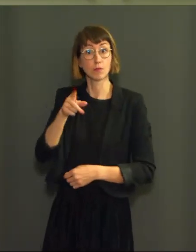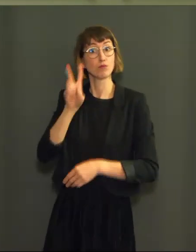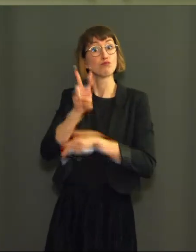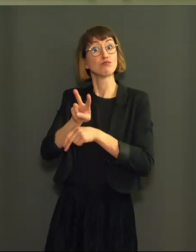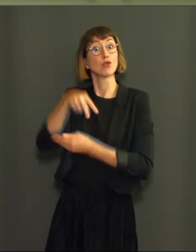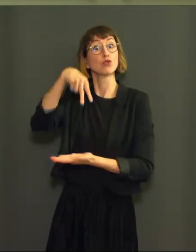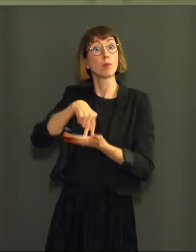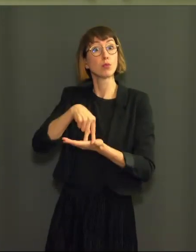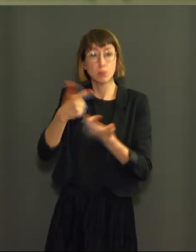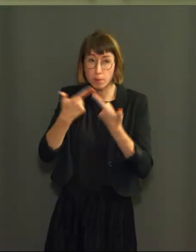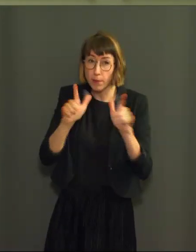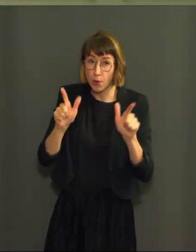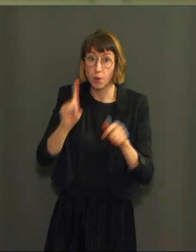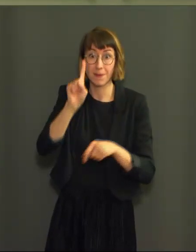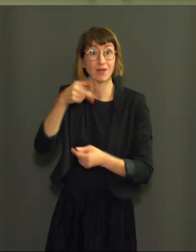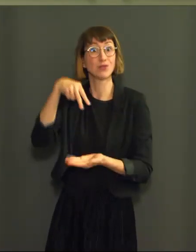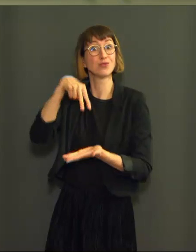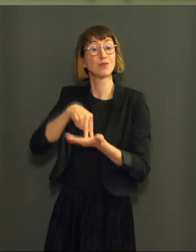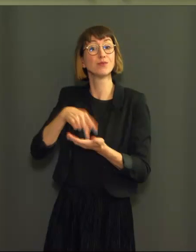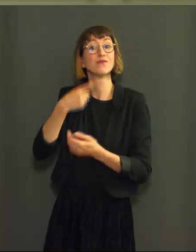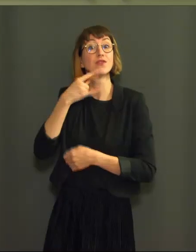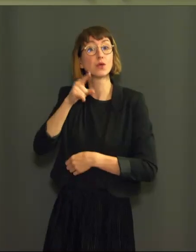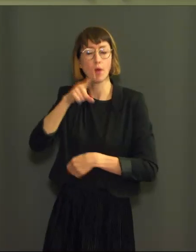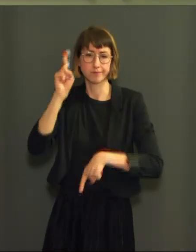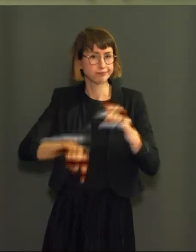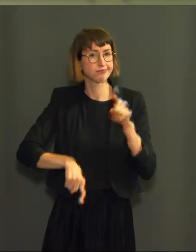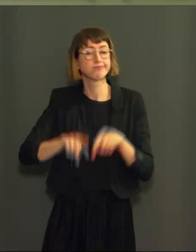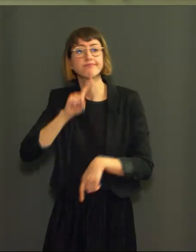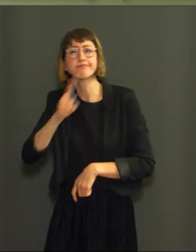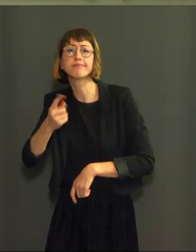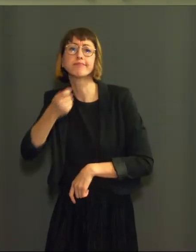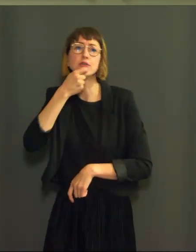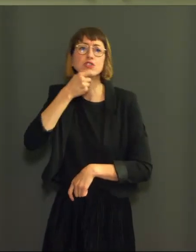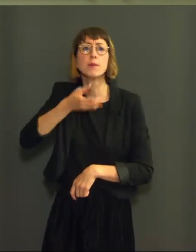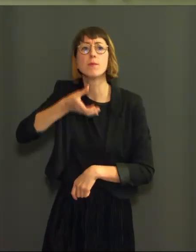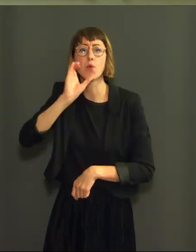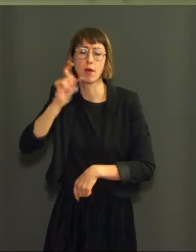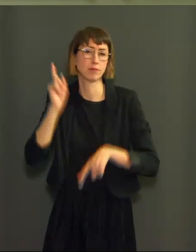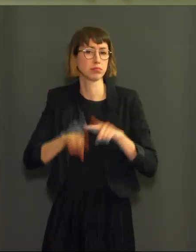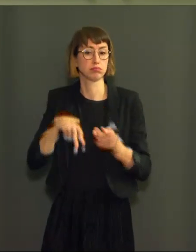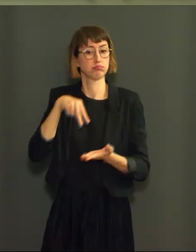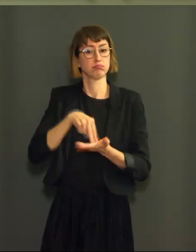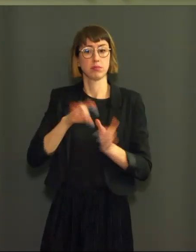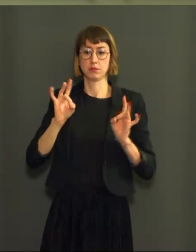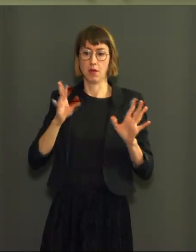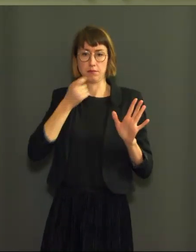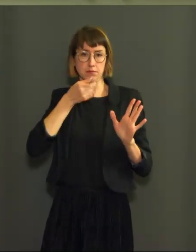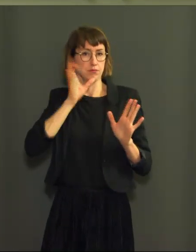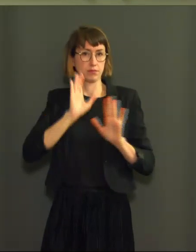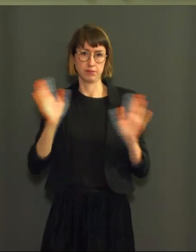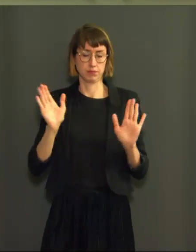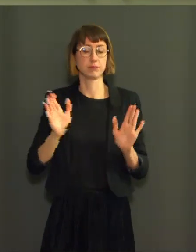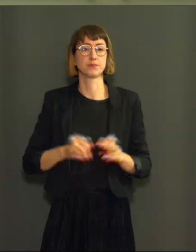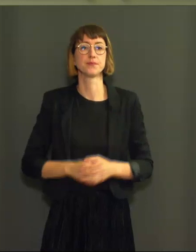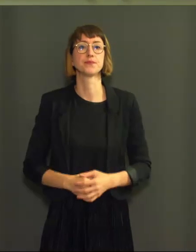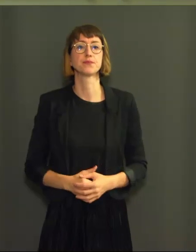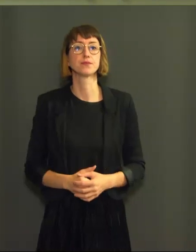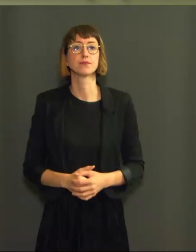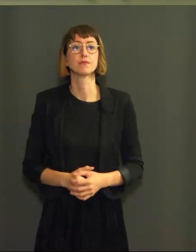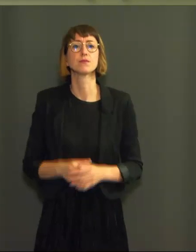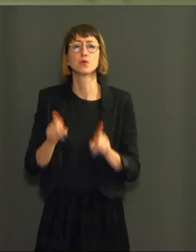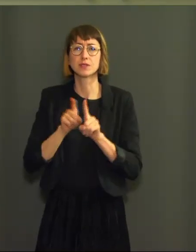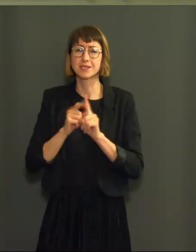possible de commander nourriture et boissons pendant ce suivi de match debout. Il est aussi demandé de rester en groupe de 4 et garder une